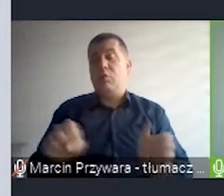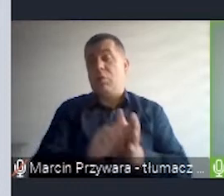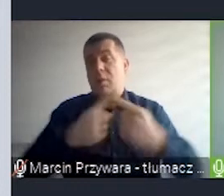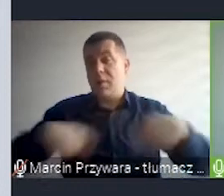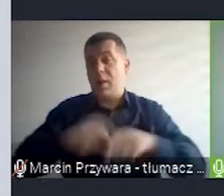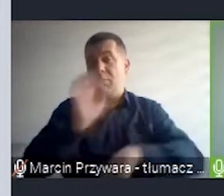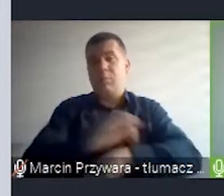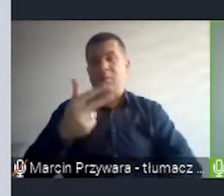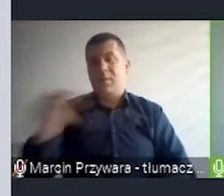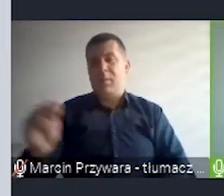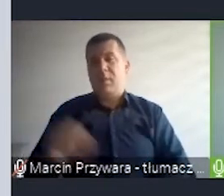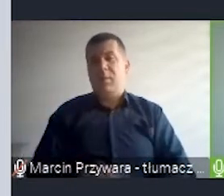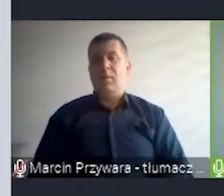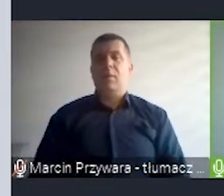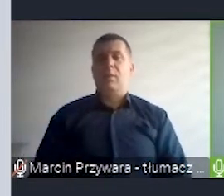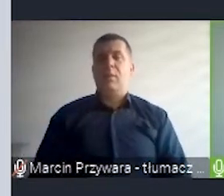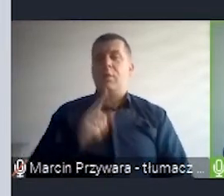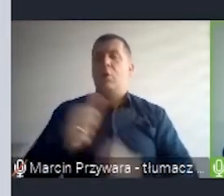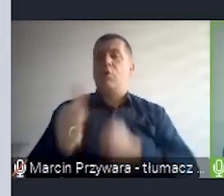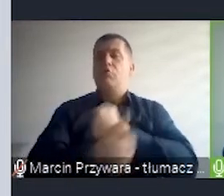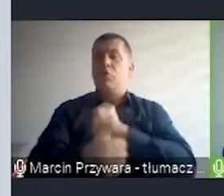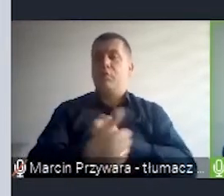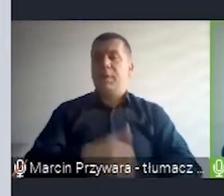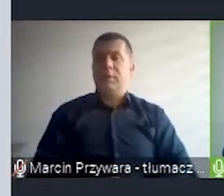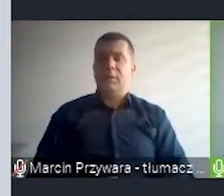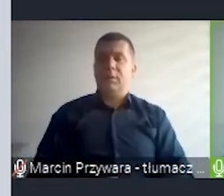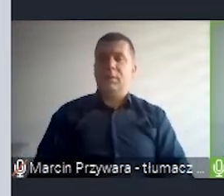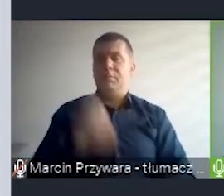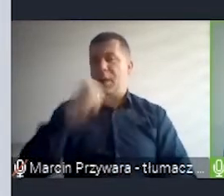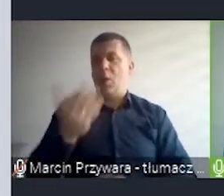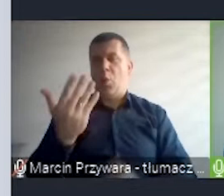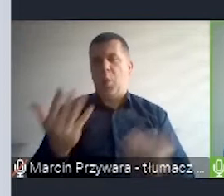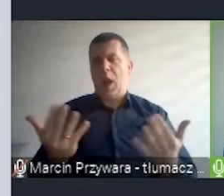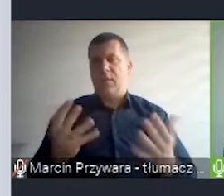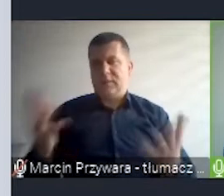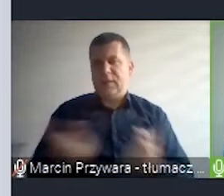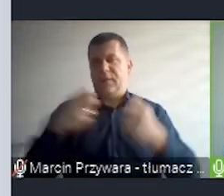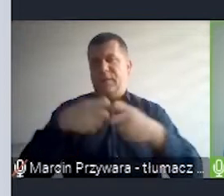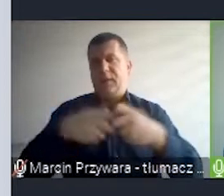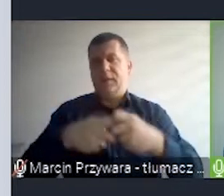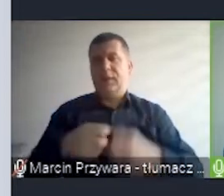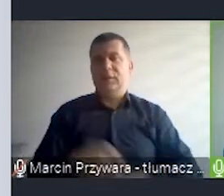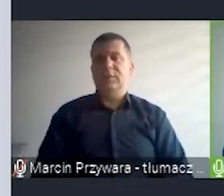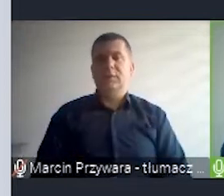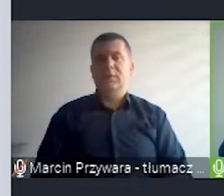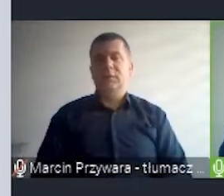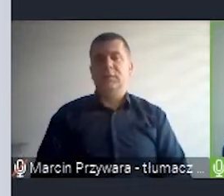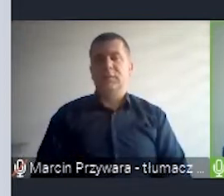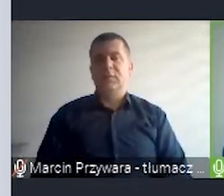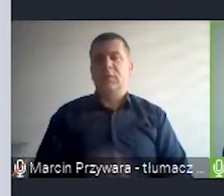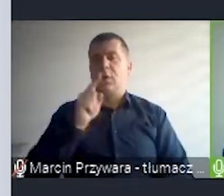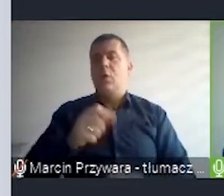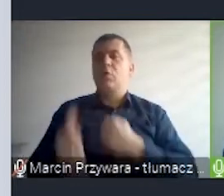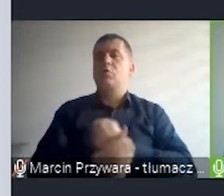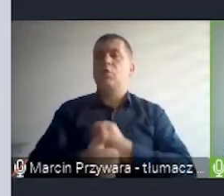Nie. Ten dokument, bardzo łatwo go znaleźć w internecie, natomiast ten